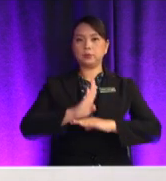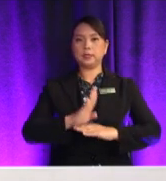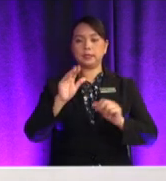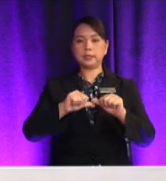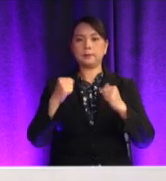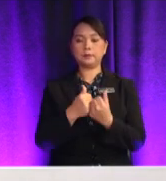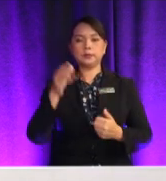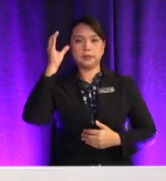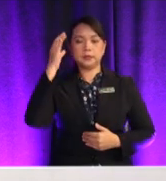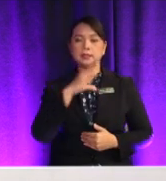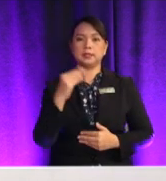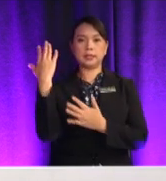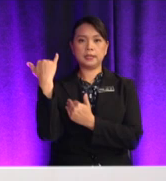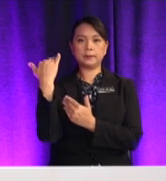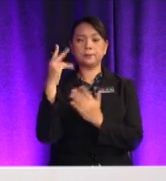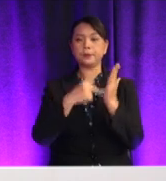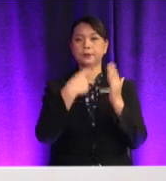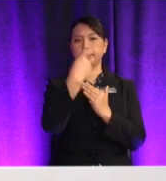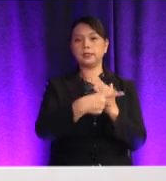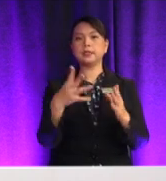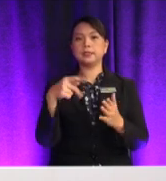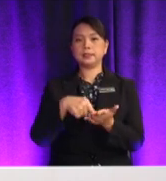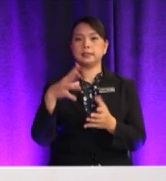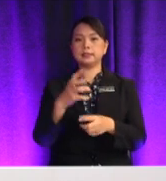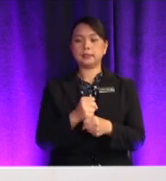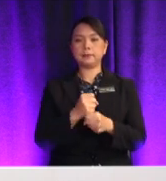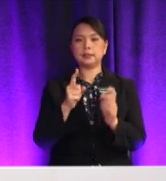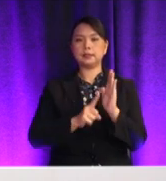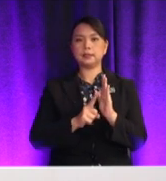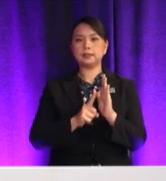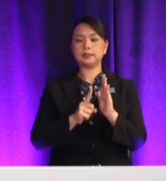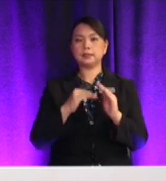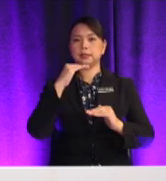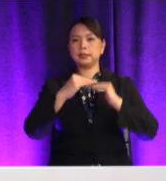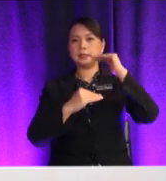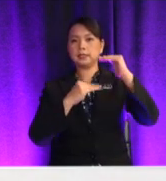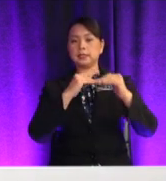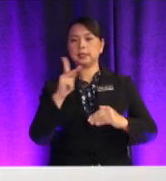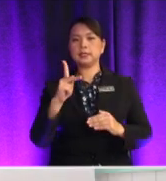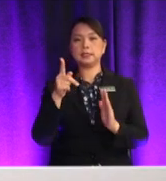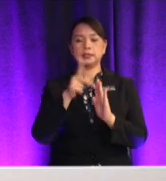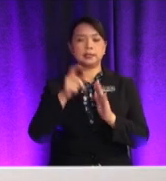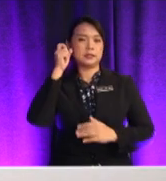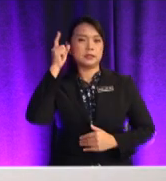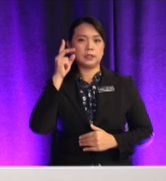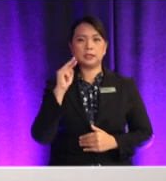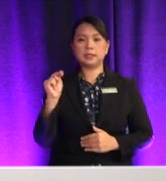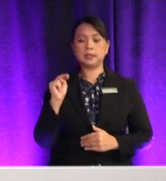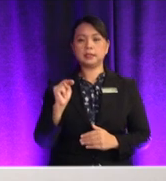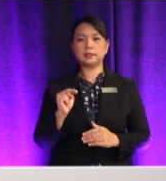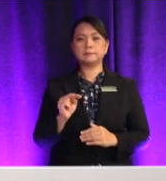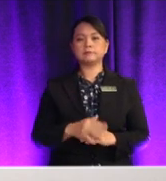saya dengan adanya program ini dapat meningkatkan kesedaran tentang kefahaman budaya pelbagai kaum. Selain